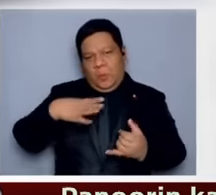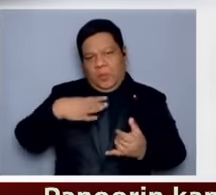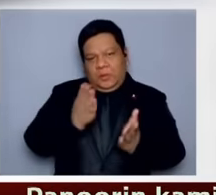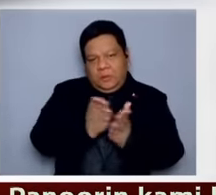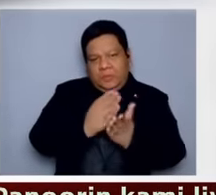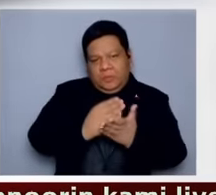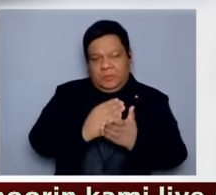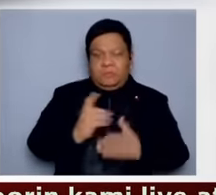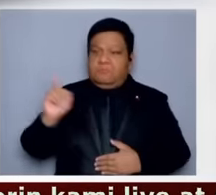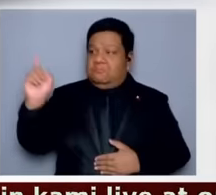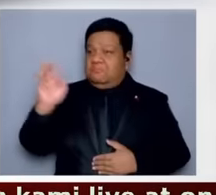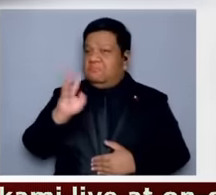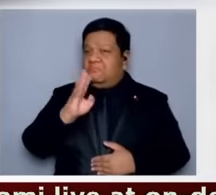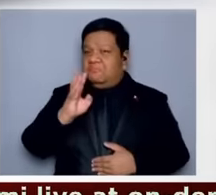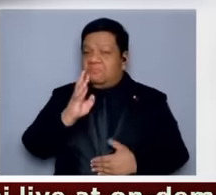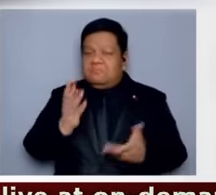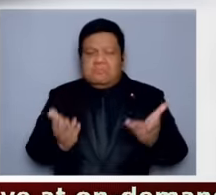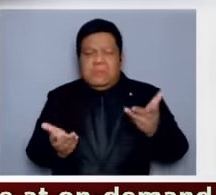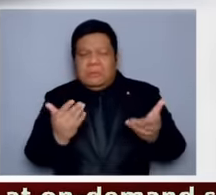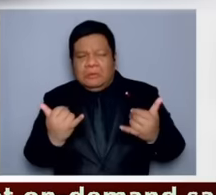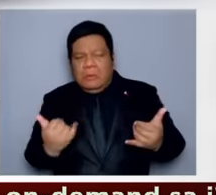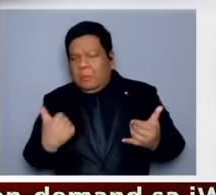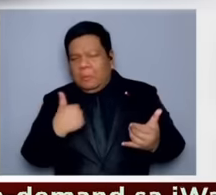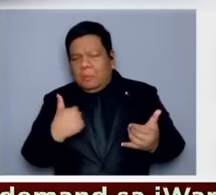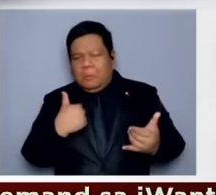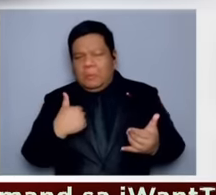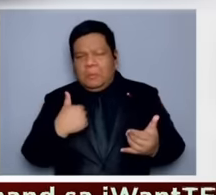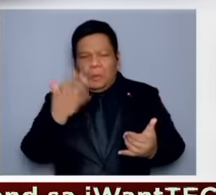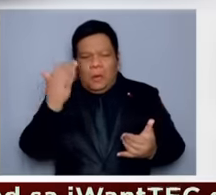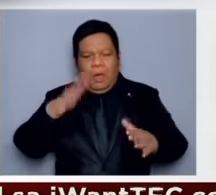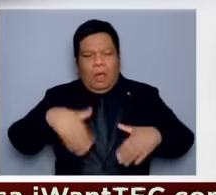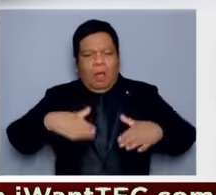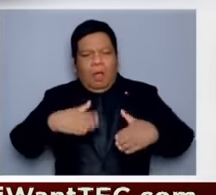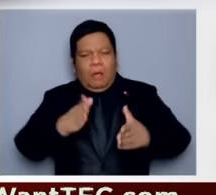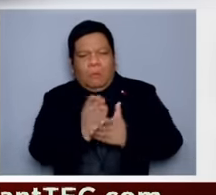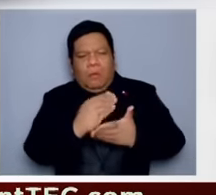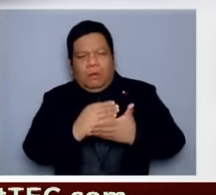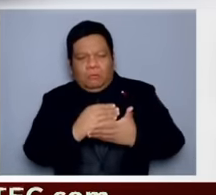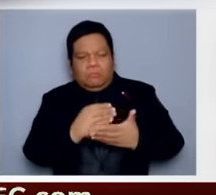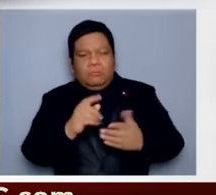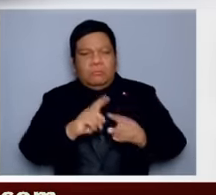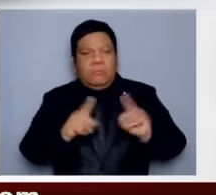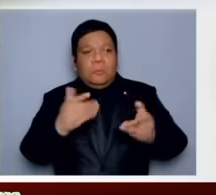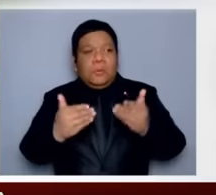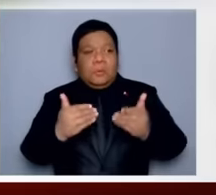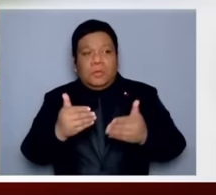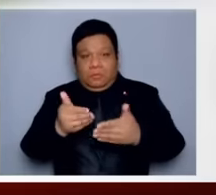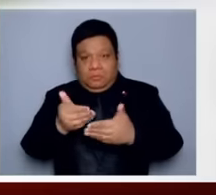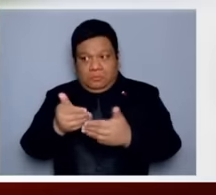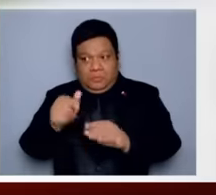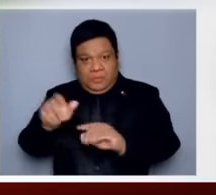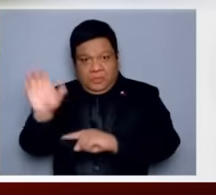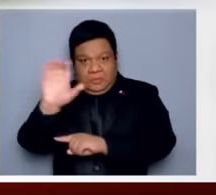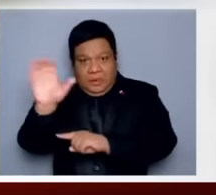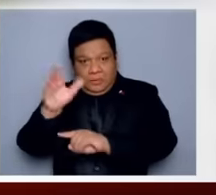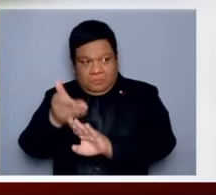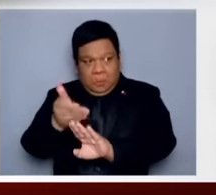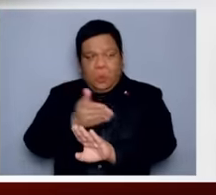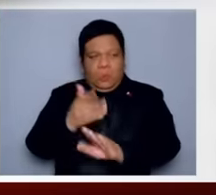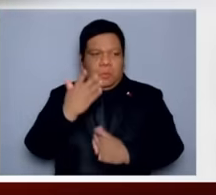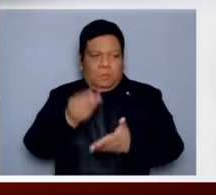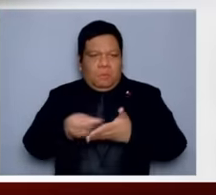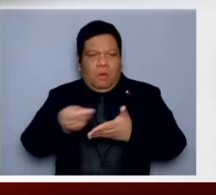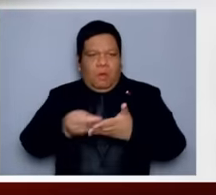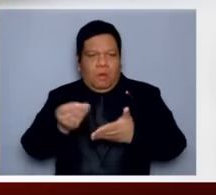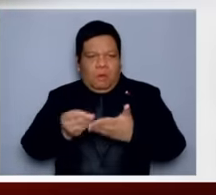kasi wala pa po silang budget siguro. Pero baka naman po bago magpasko, siguro po. Good news, dahil sa